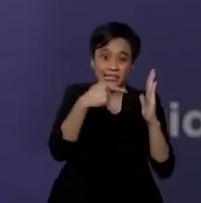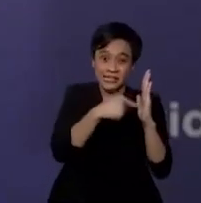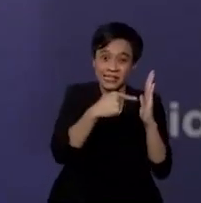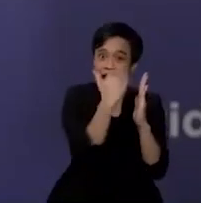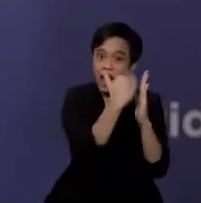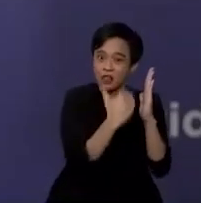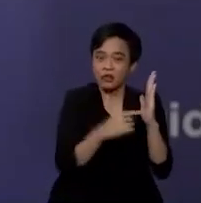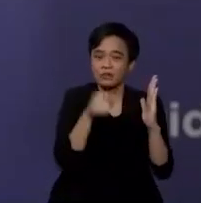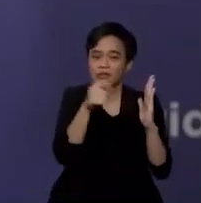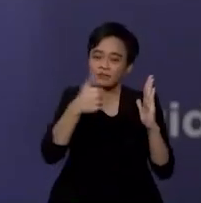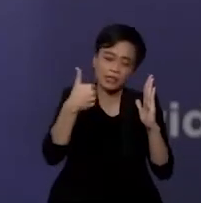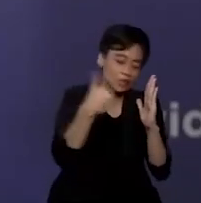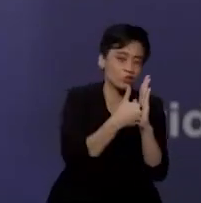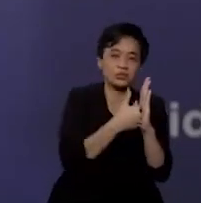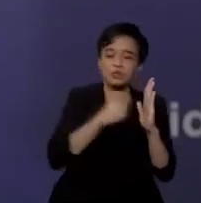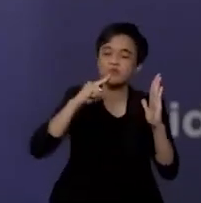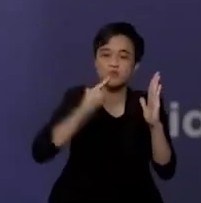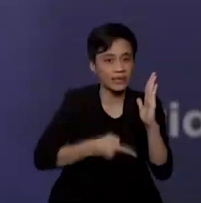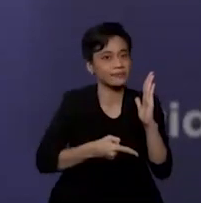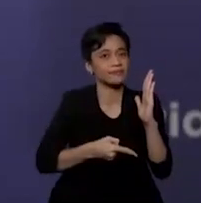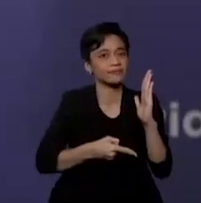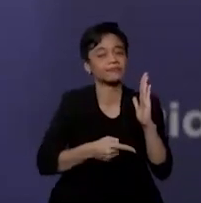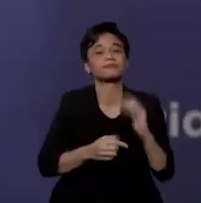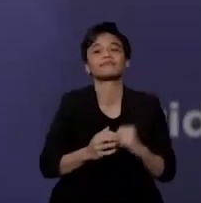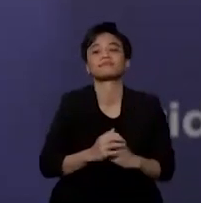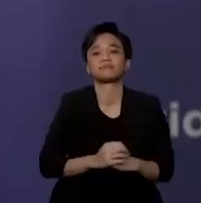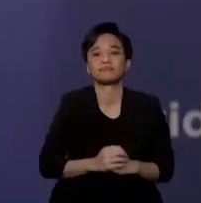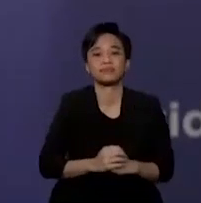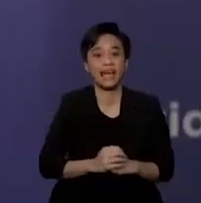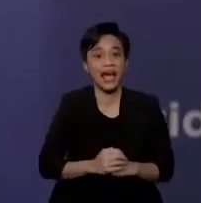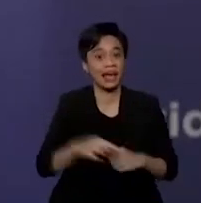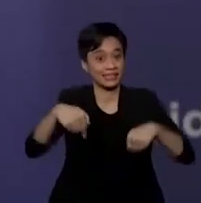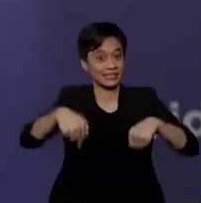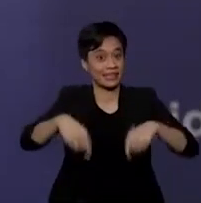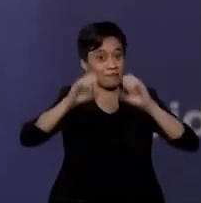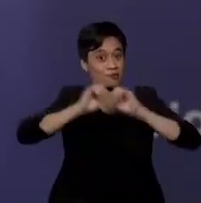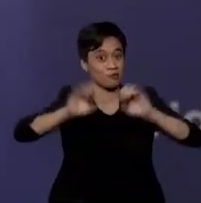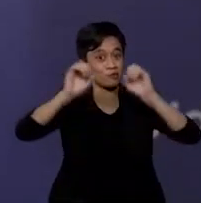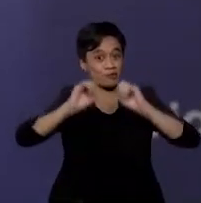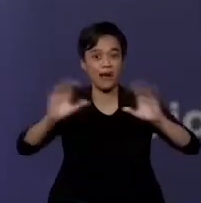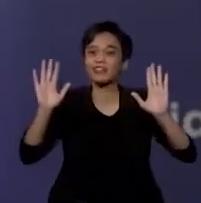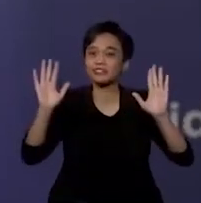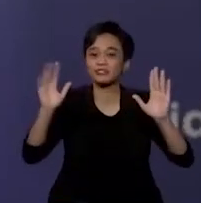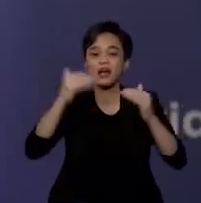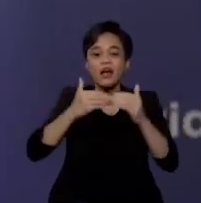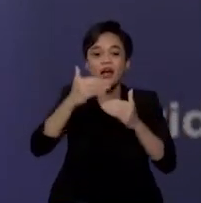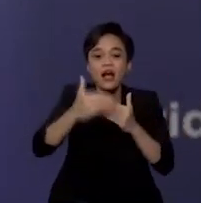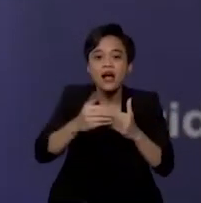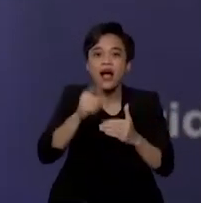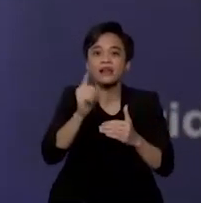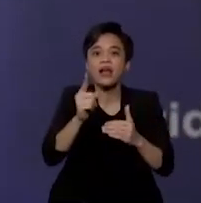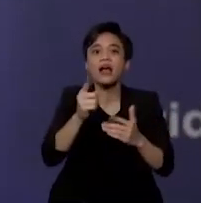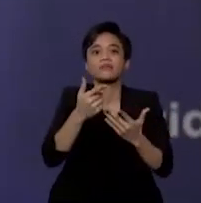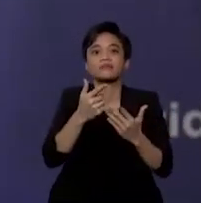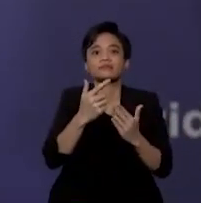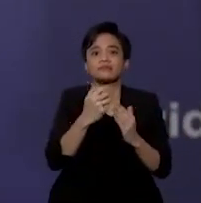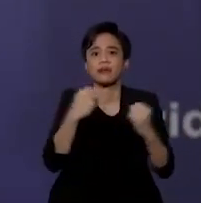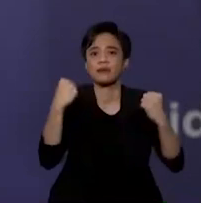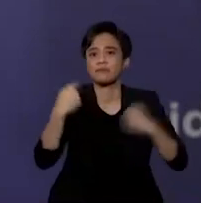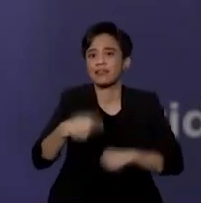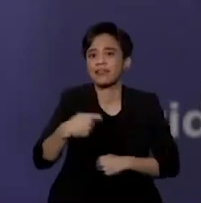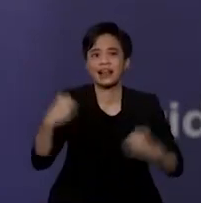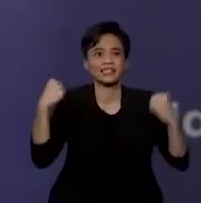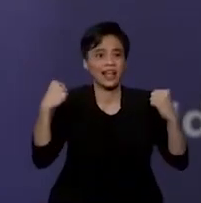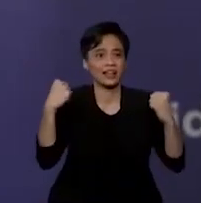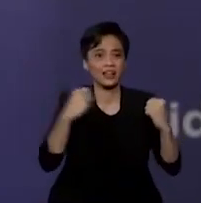dilakukan. Setelah pengumuman ini dan sudah ada pedoman dari Menteri Kesehatan